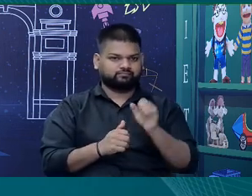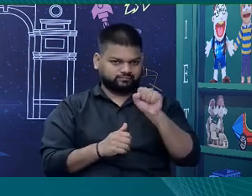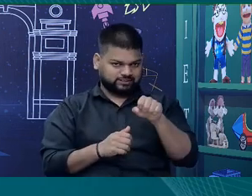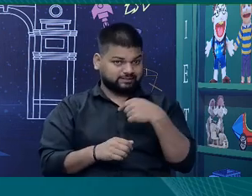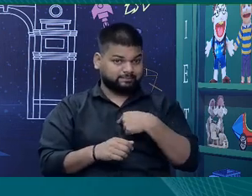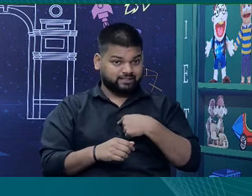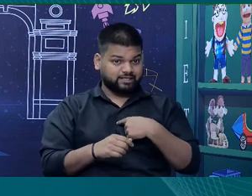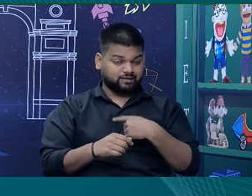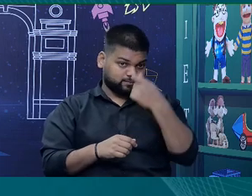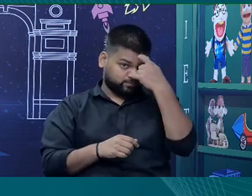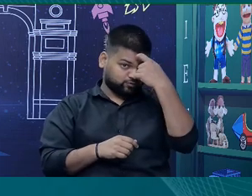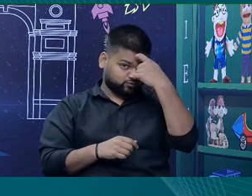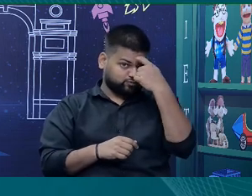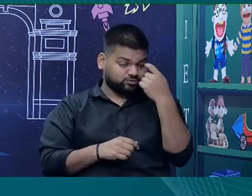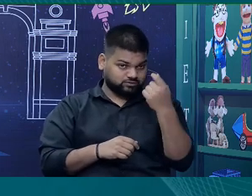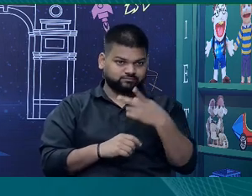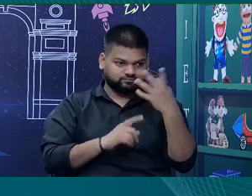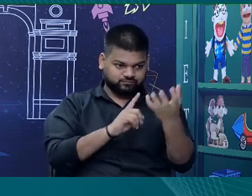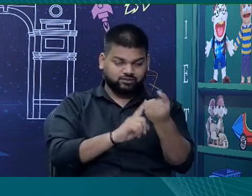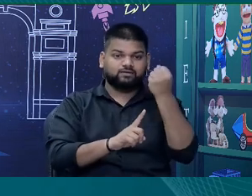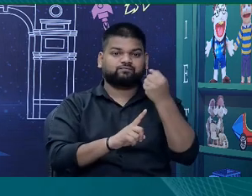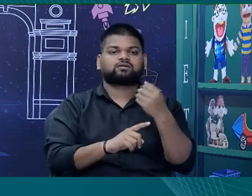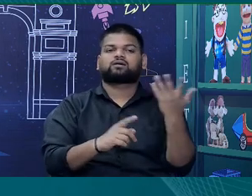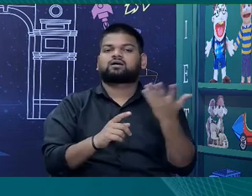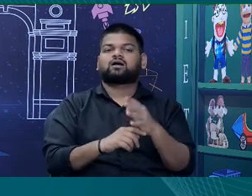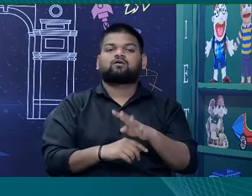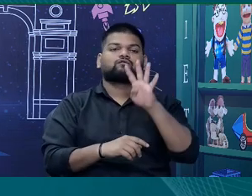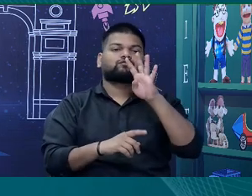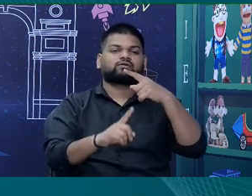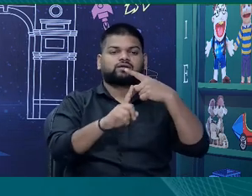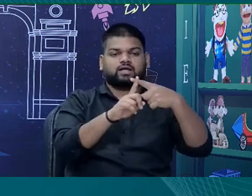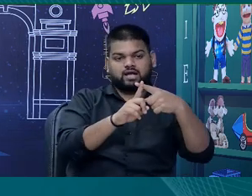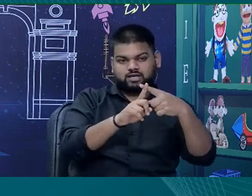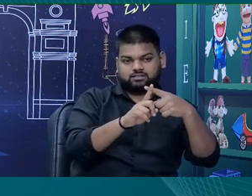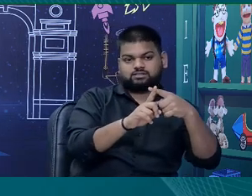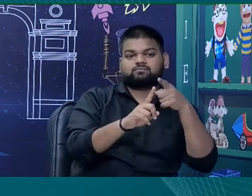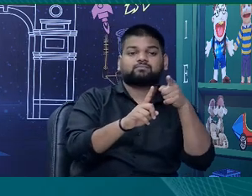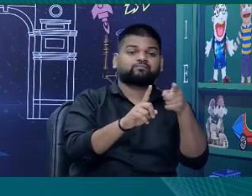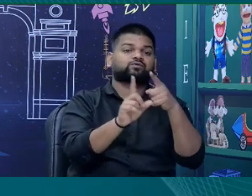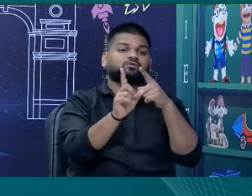है 4x² - 3xy और उसको